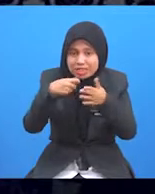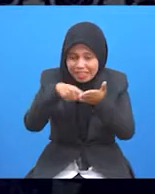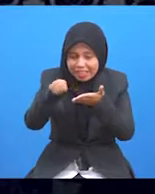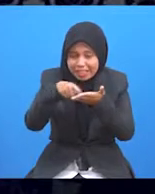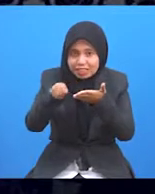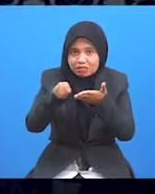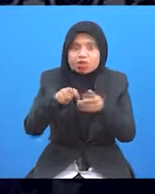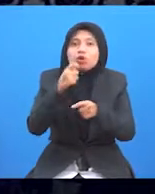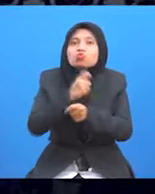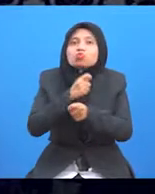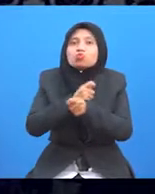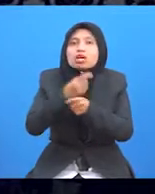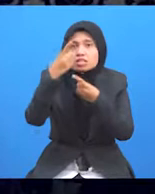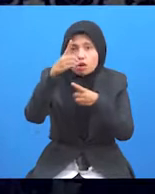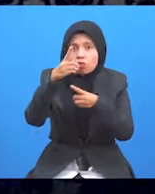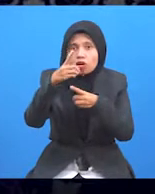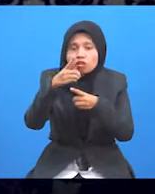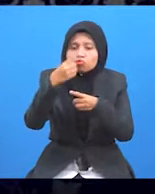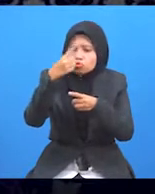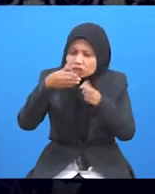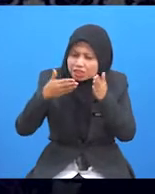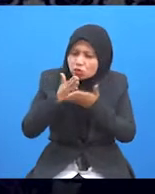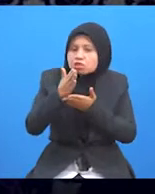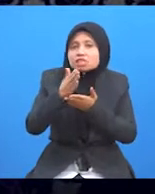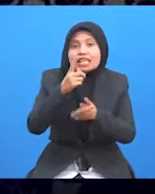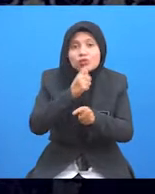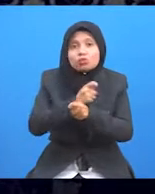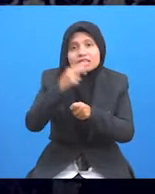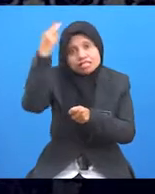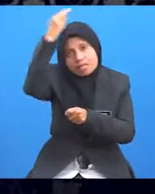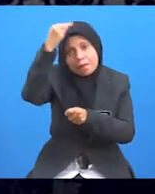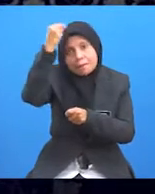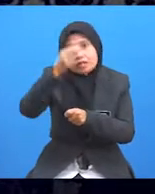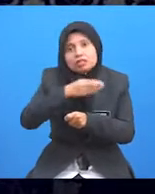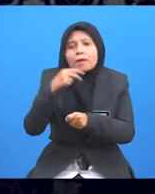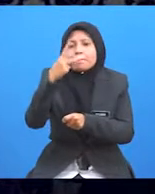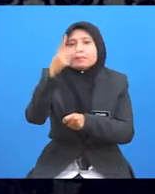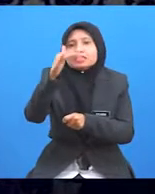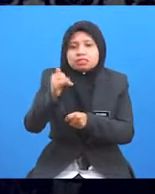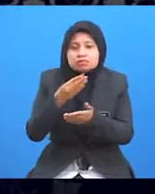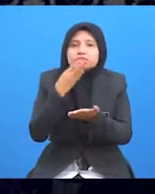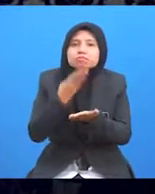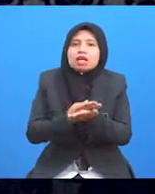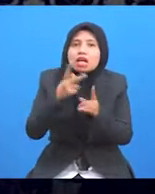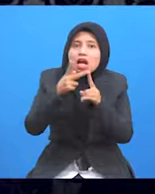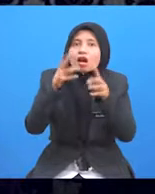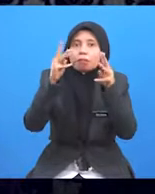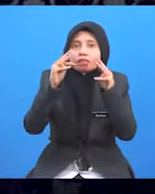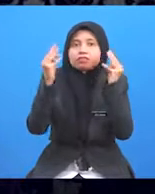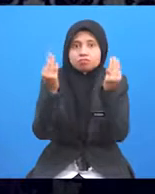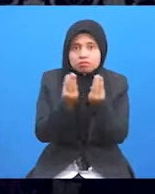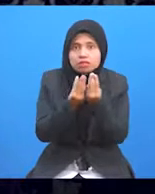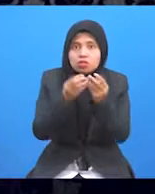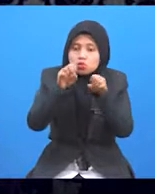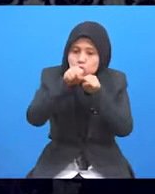Kesimpulannya, marilah kita sama-sama menunaikan tugas dakwah ini sebagai menyambung tugas para nabi